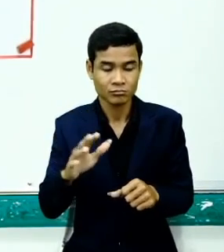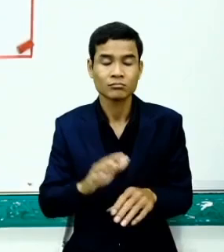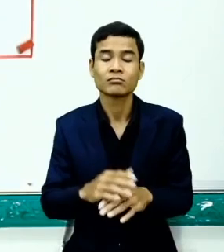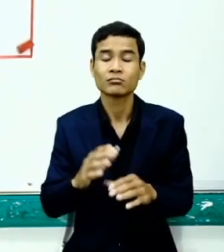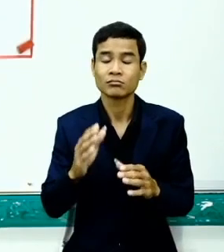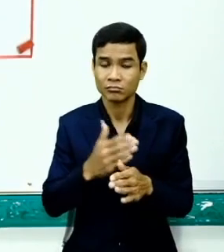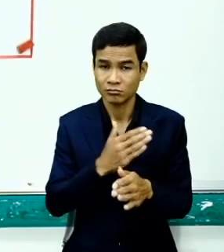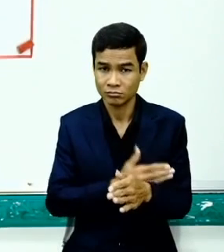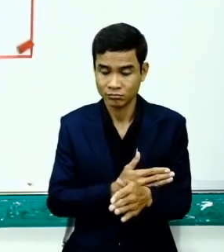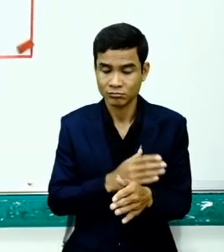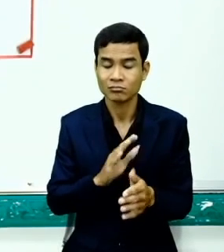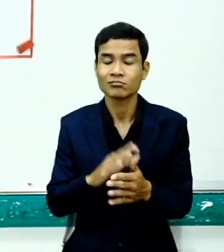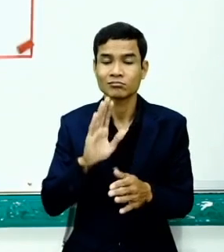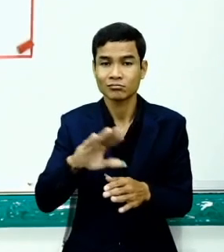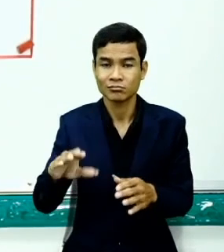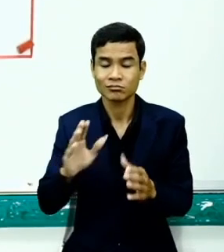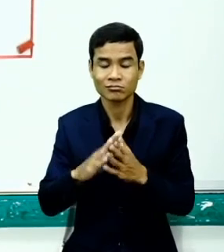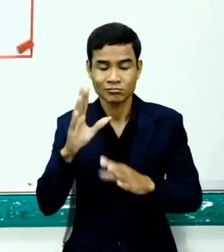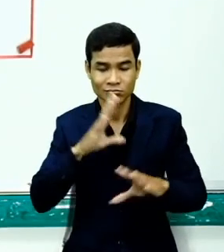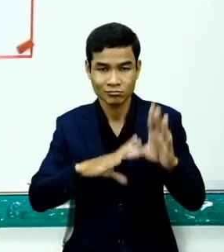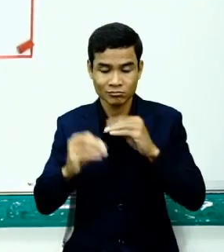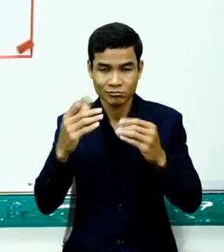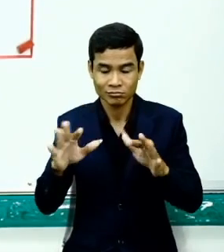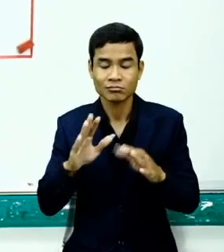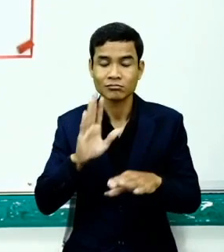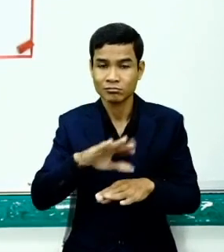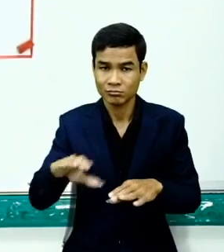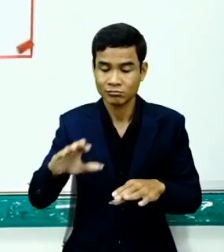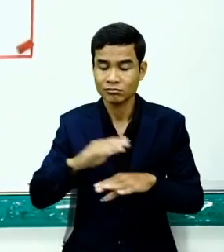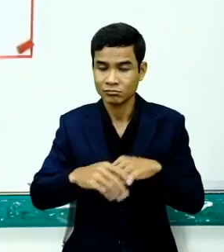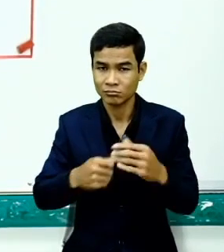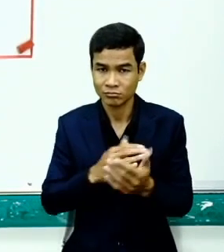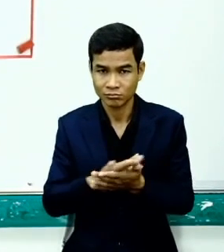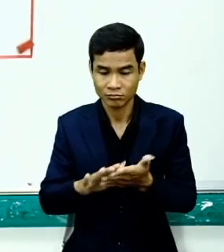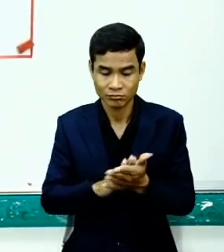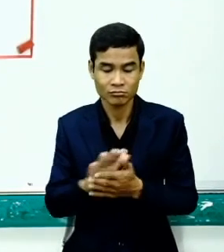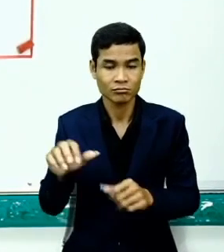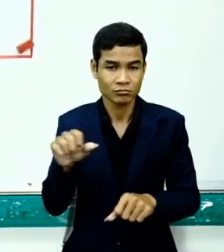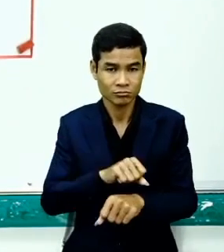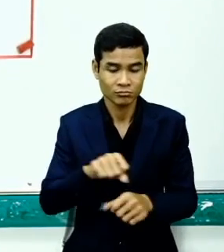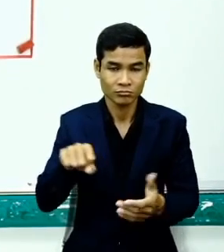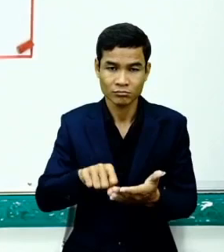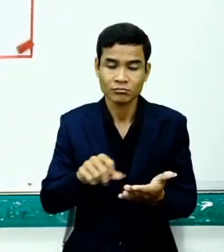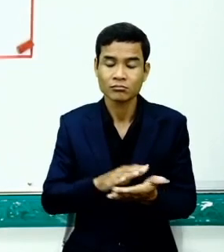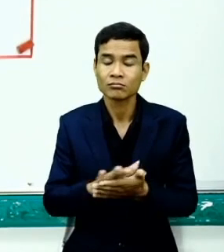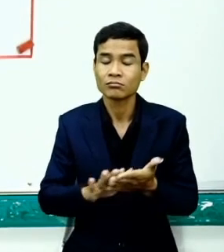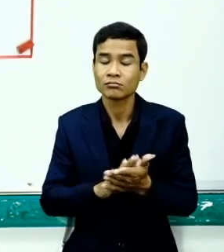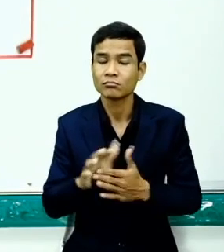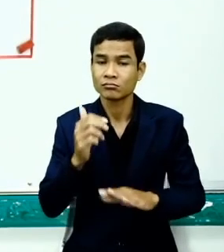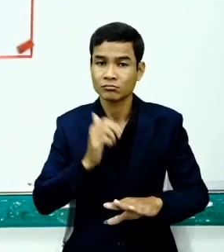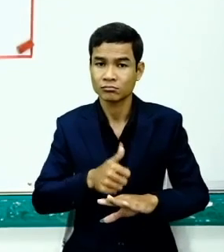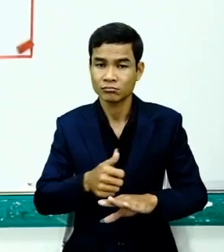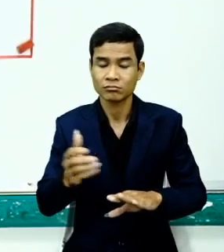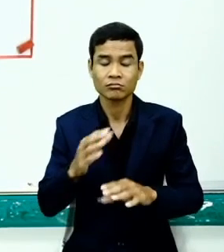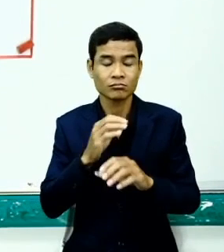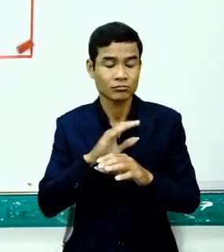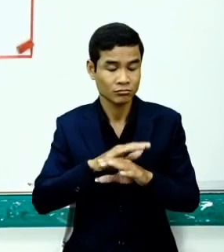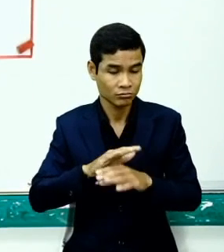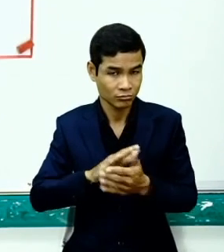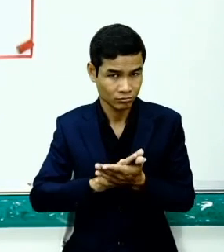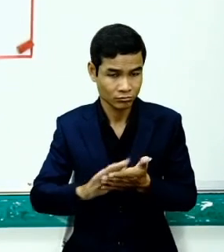មុននឹងបញ្ចប់បន្ទាប់ពីកូនបានសិក្សាជាមួយអ្នកគ្រូរួចកូនត្រូវលាងដៃជាមួយសាប៊ូចាឬអាកុលឲ្យបានស្អាតដើម្បីការពារ